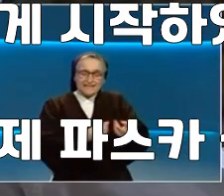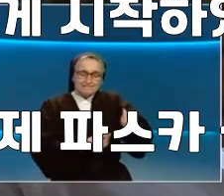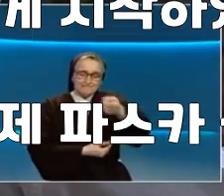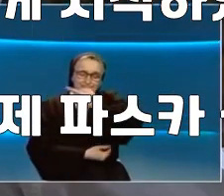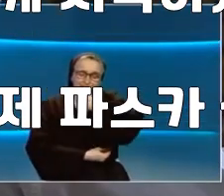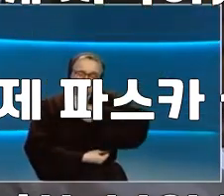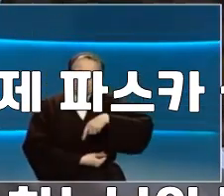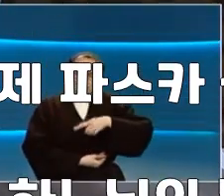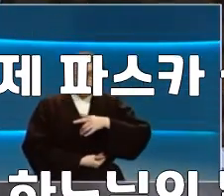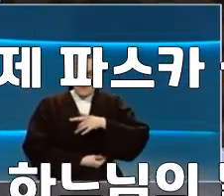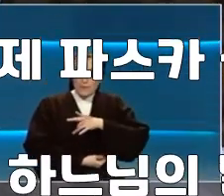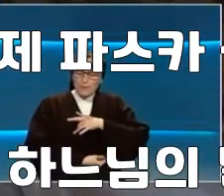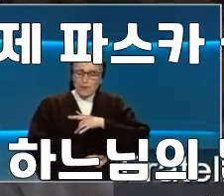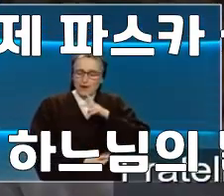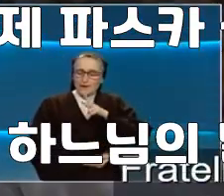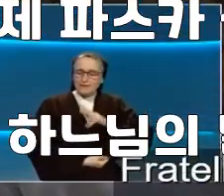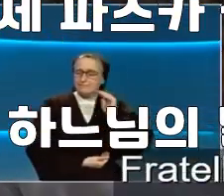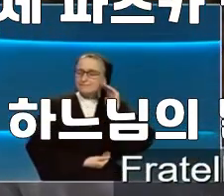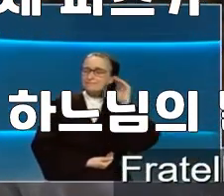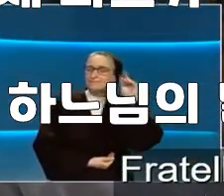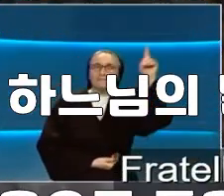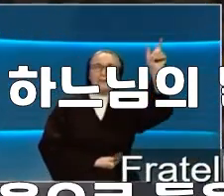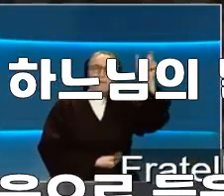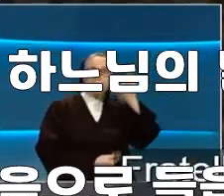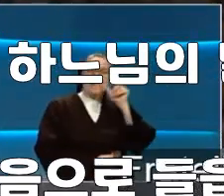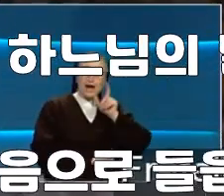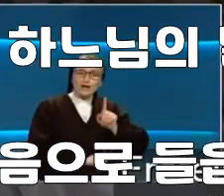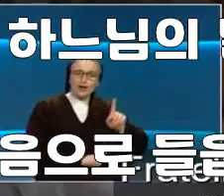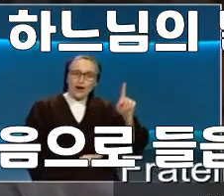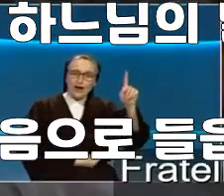ascoltiamo con cuore sereno la parola di Dio.